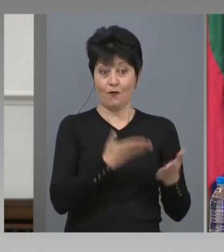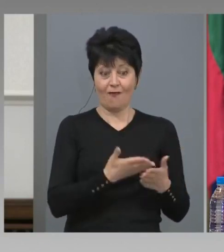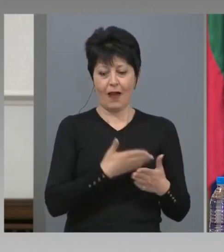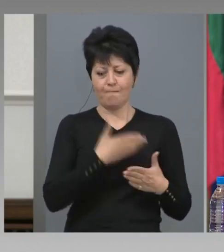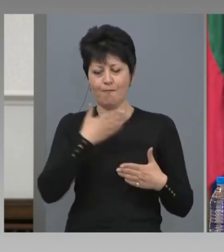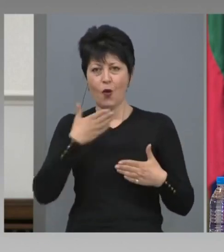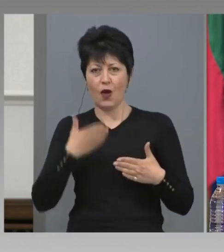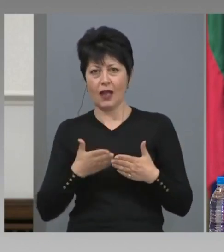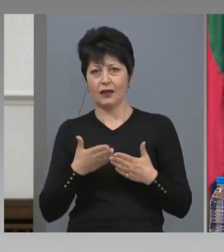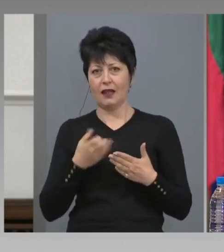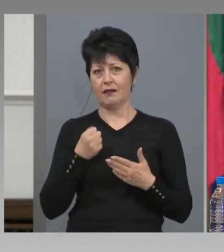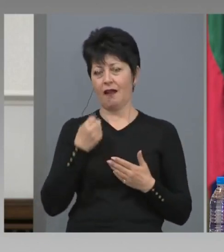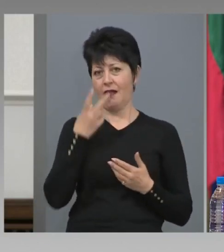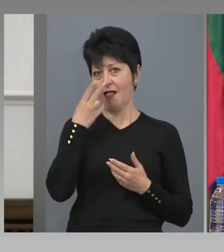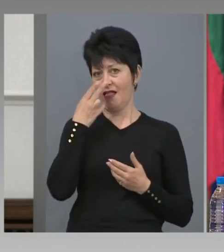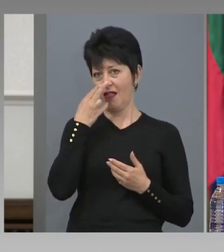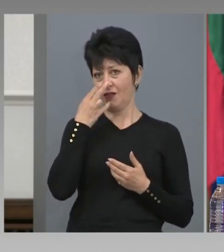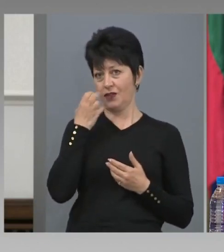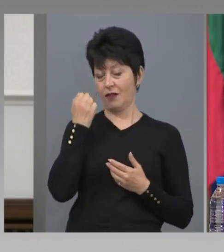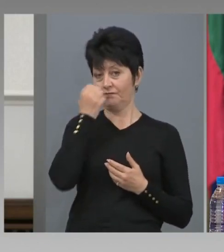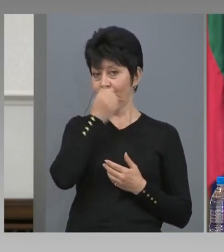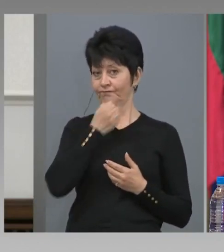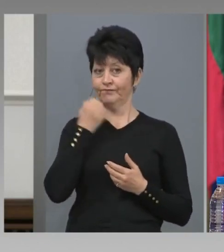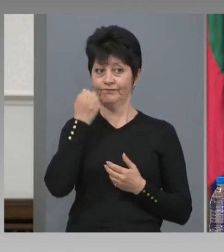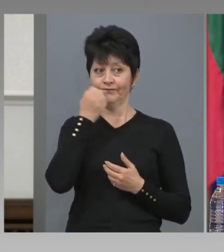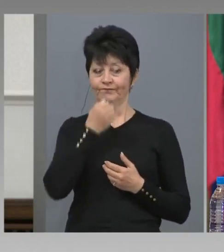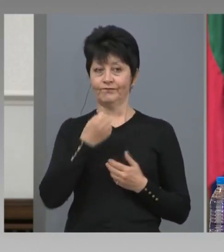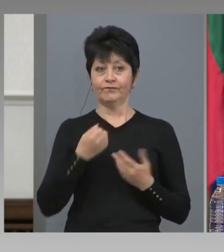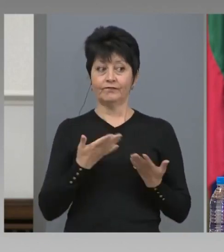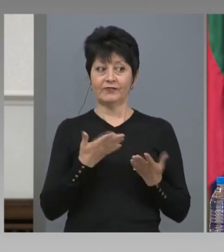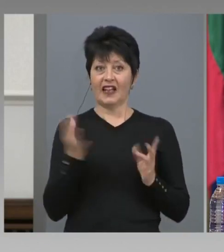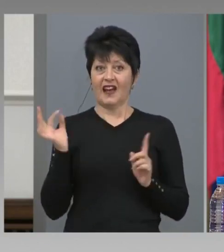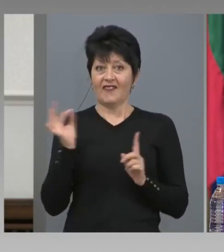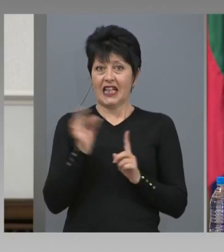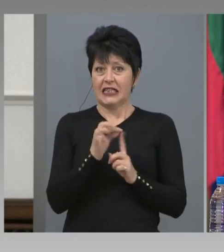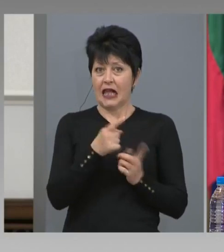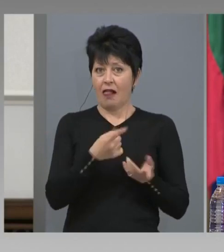Поредната лъжа. Лъжа, която не знам какво цели.